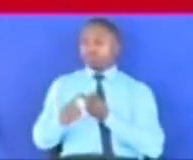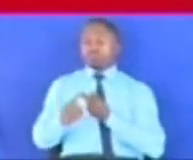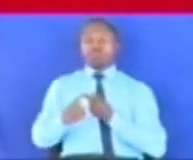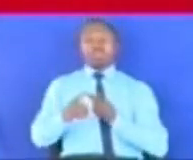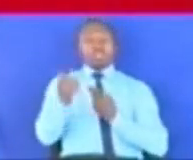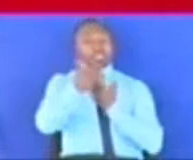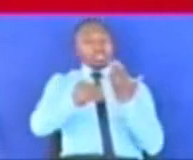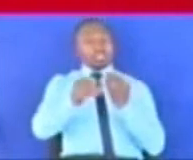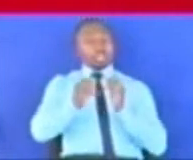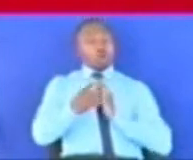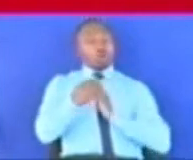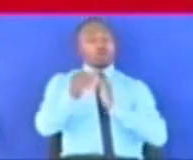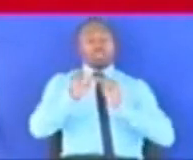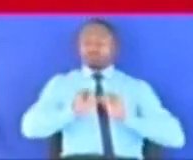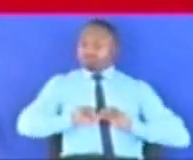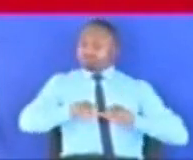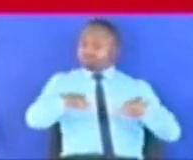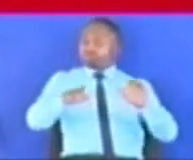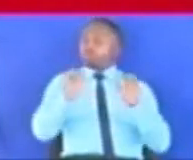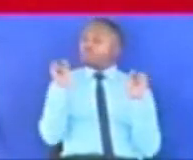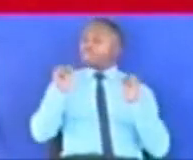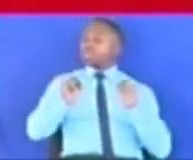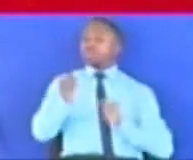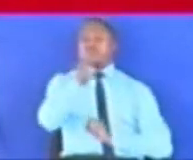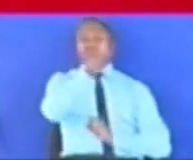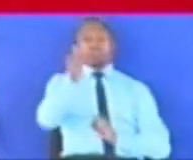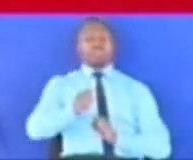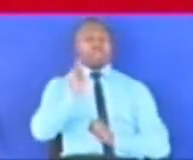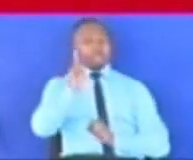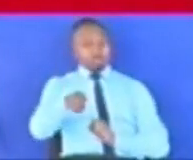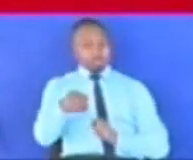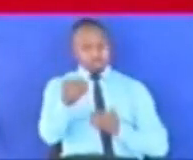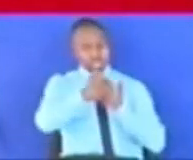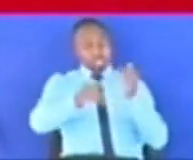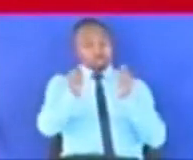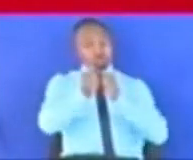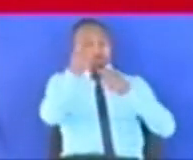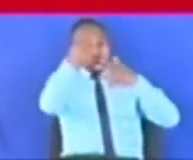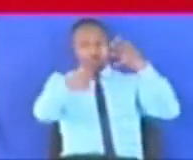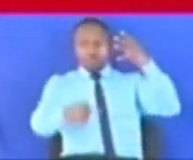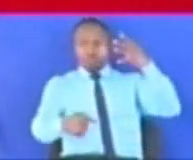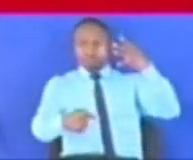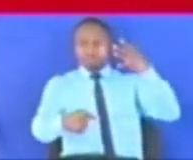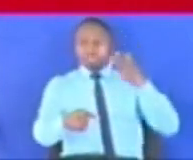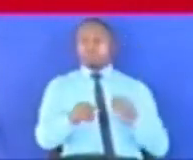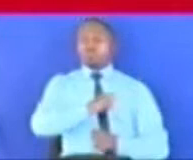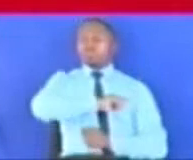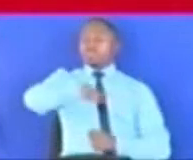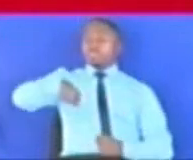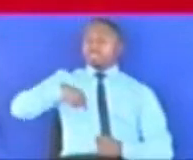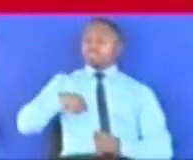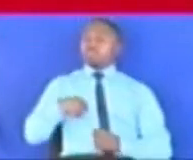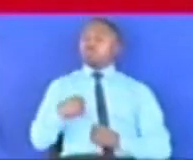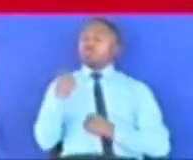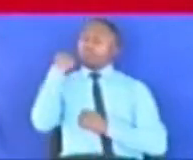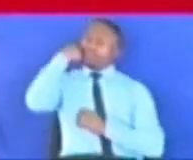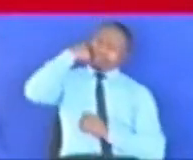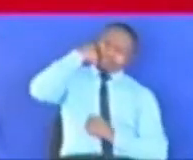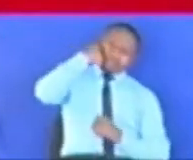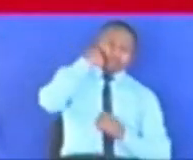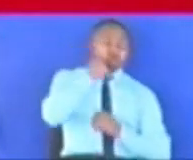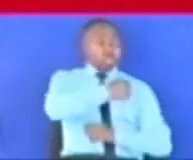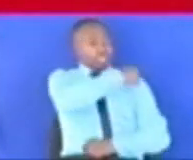maambukizo ya malaria makubwa sana, moja wapo ni Tanzania katika ile nchi 10. Lakini sisi leo tunalazimishwa kufanya vaccination ya